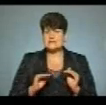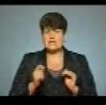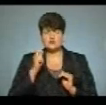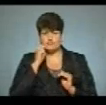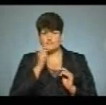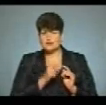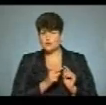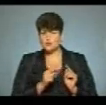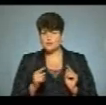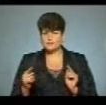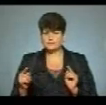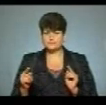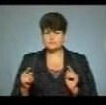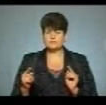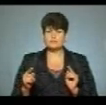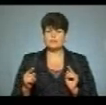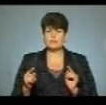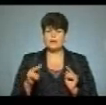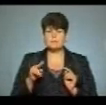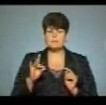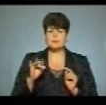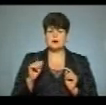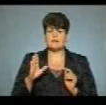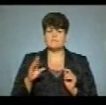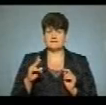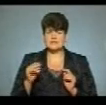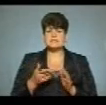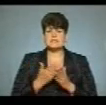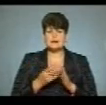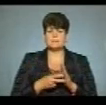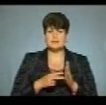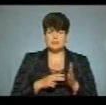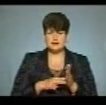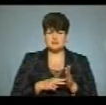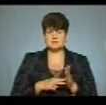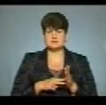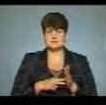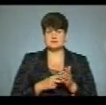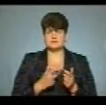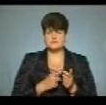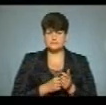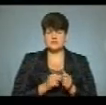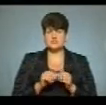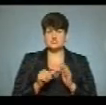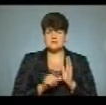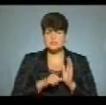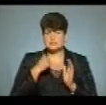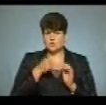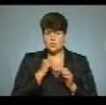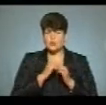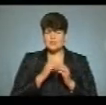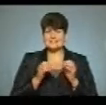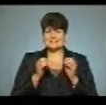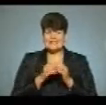віку. А дифтерія і правець в нас іде планова ревакцинація з 16 років, кожних